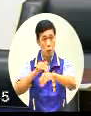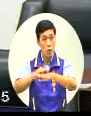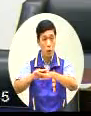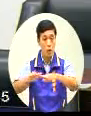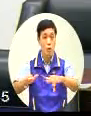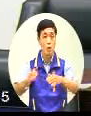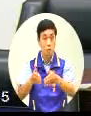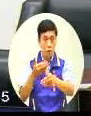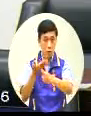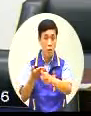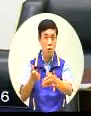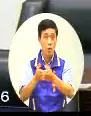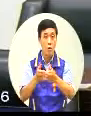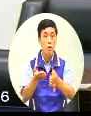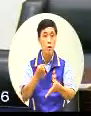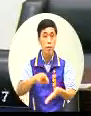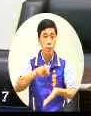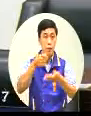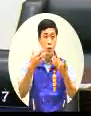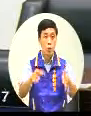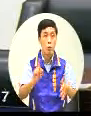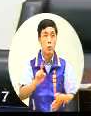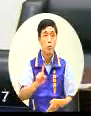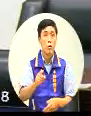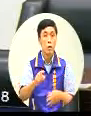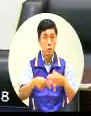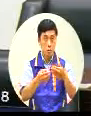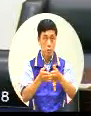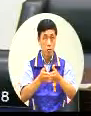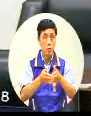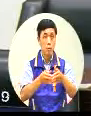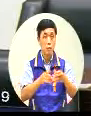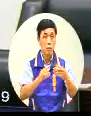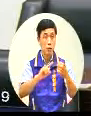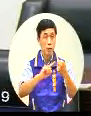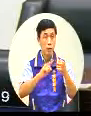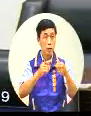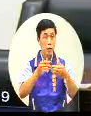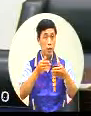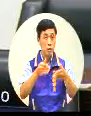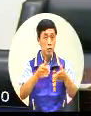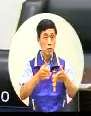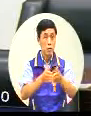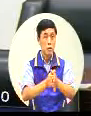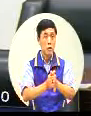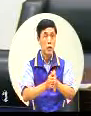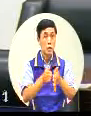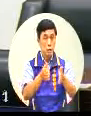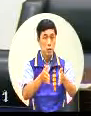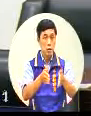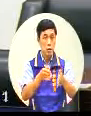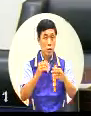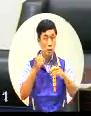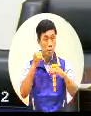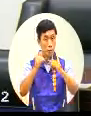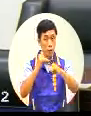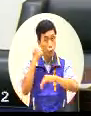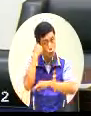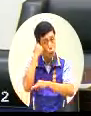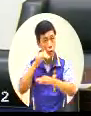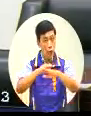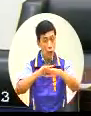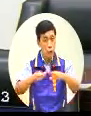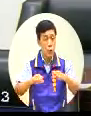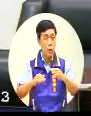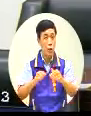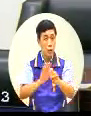说，刚刚我们有讲到的，只要不立即违法。那个居住的安全，好，我觉